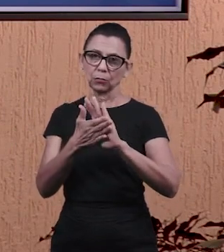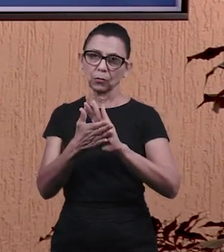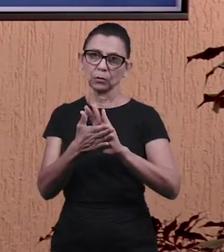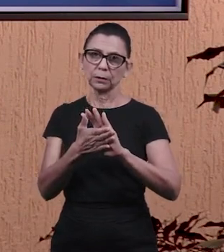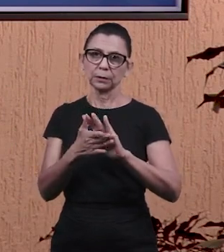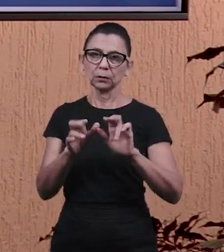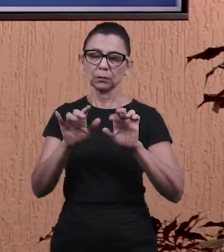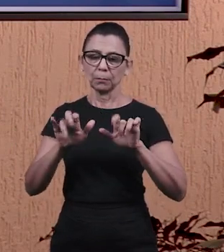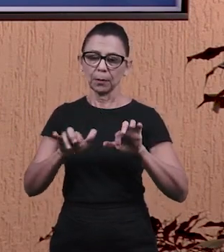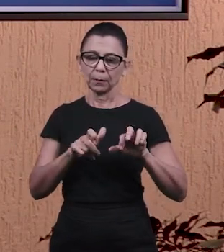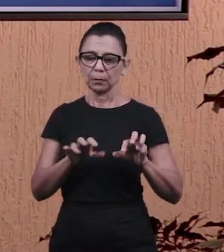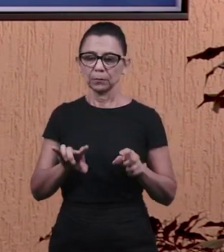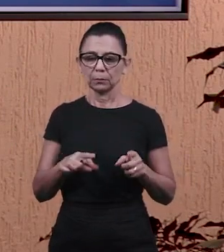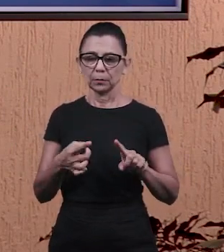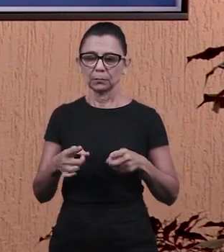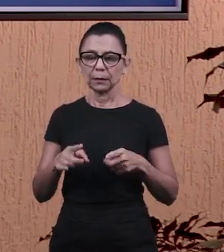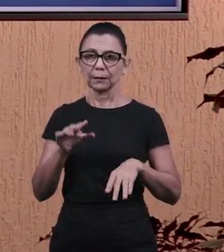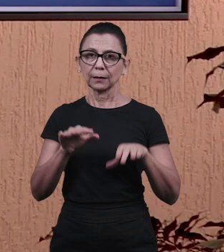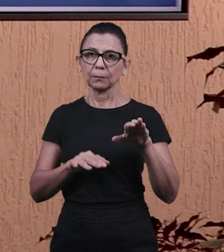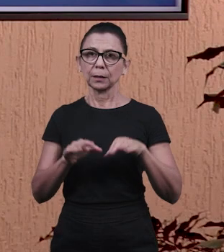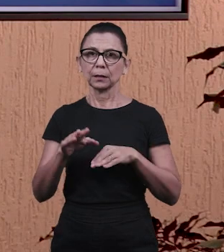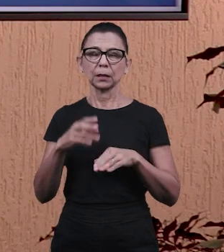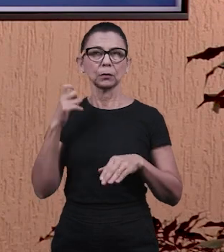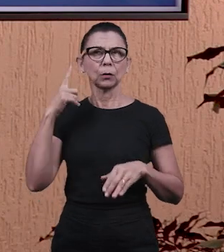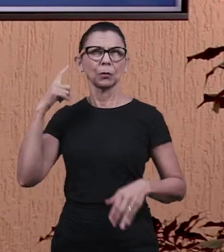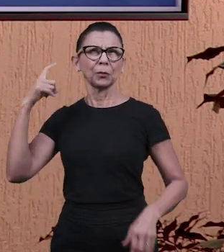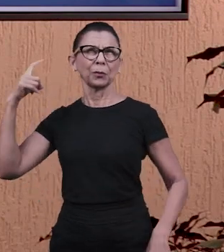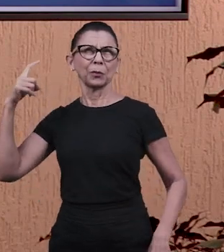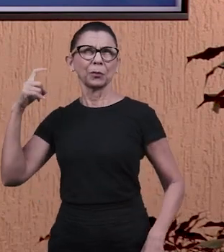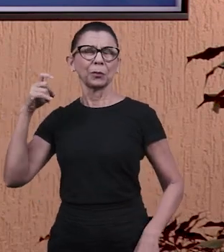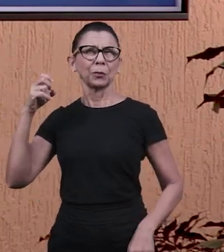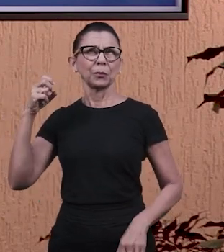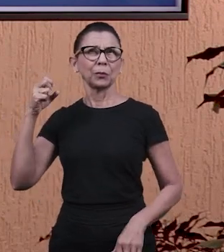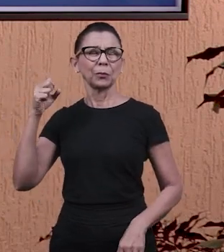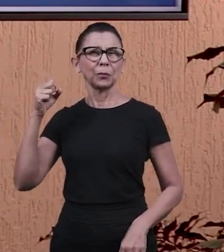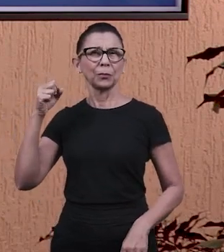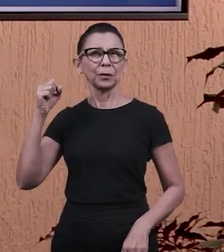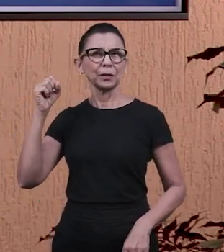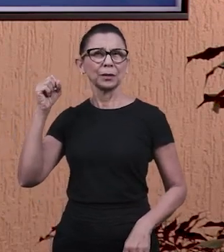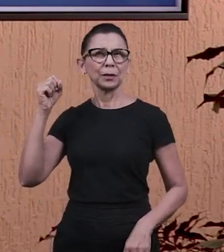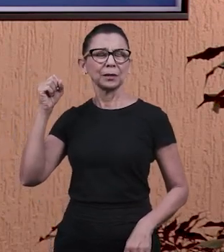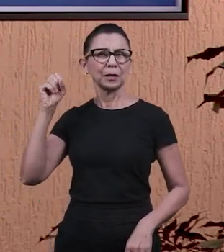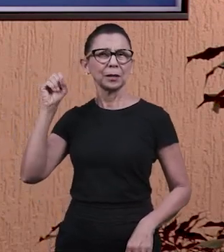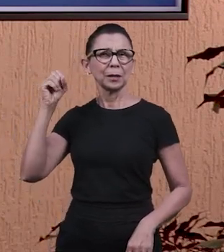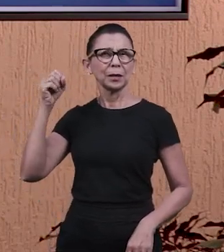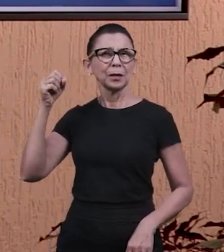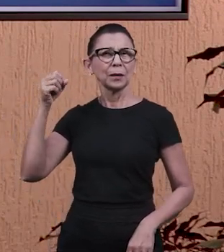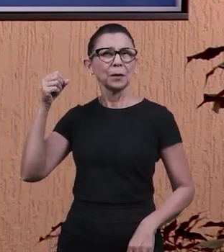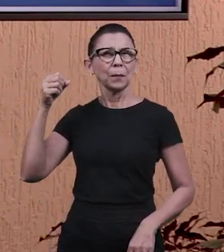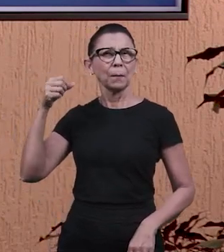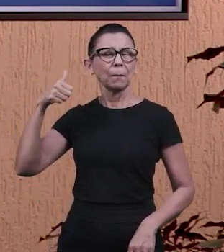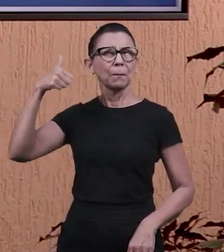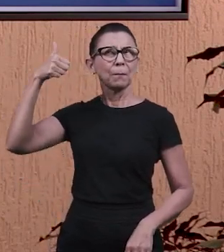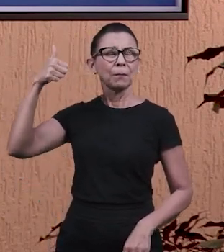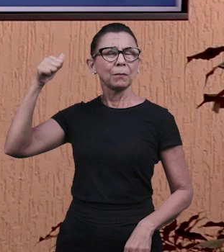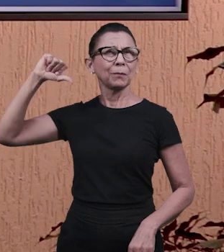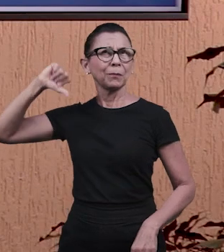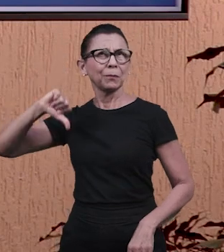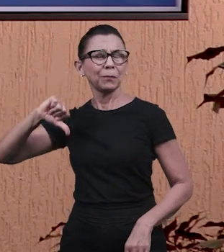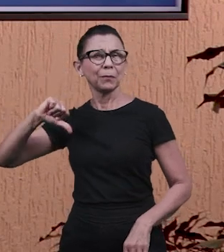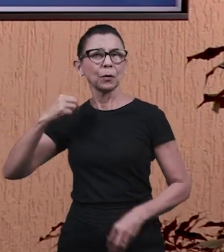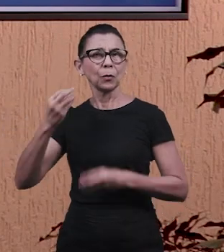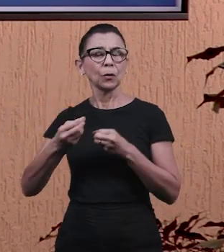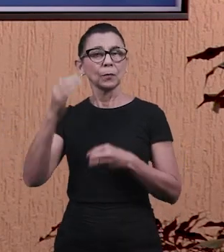время проповеди. Иногда музыканты могут играть немного громче, и люди с проблемой восприятия слуха, они будут иметь